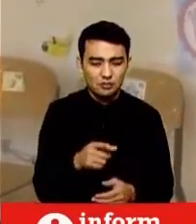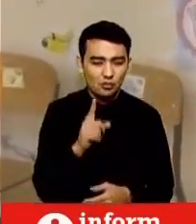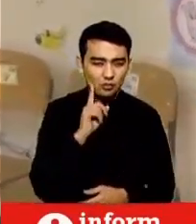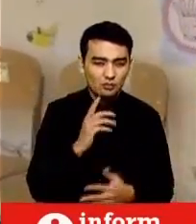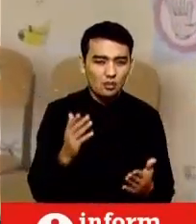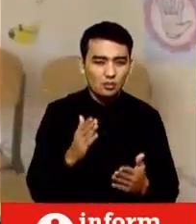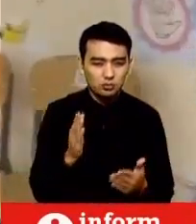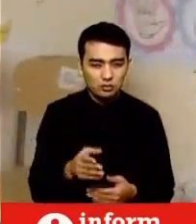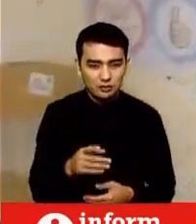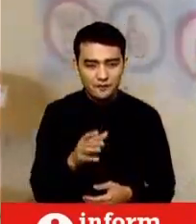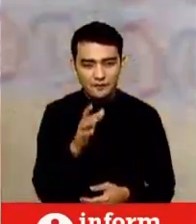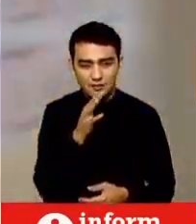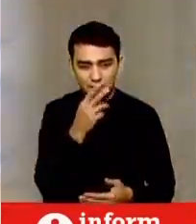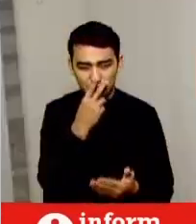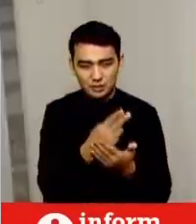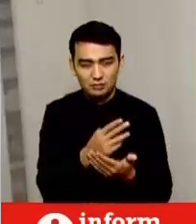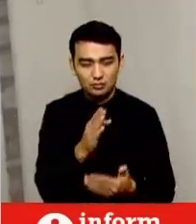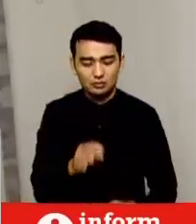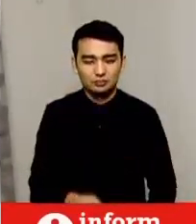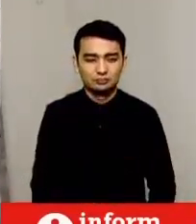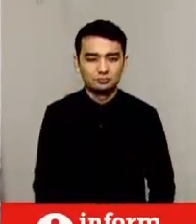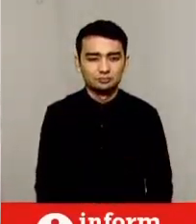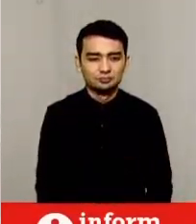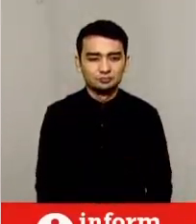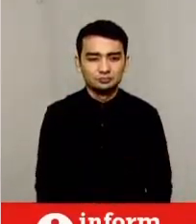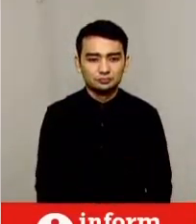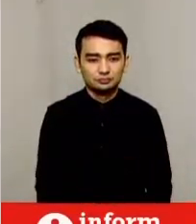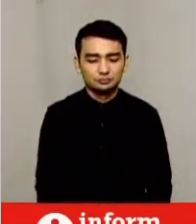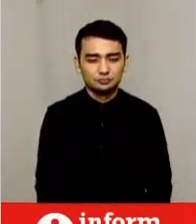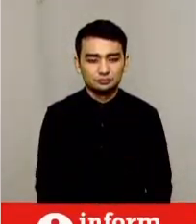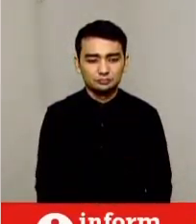тиімді боларын уақыт көрсетпек. Айгүл Мырзағалиқызы, Информбюро, Ақмола облысы.